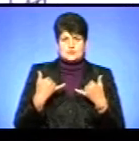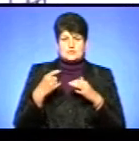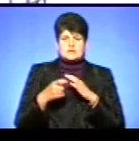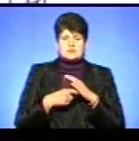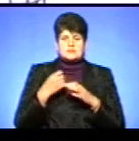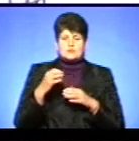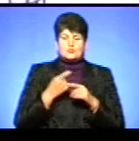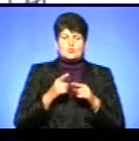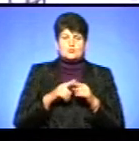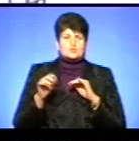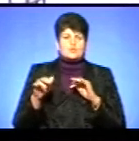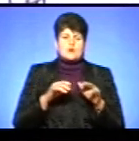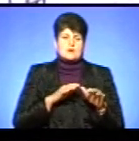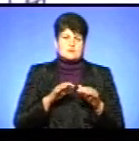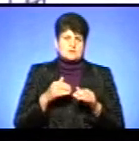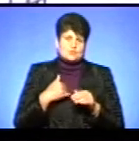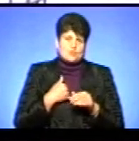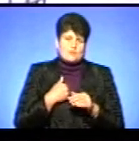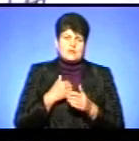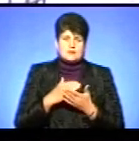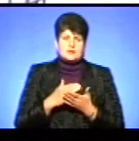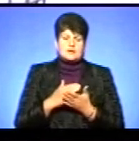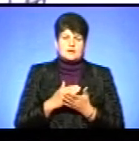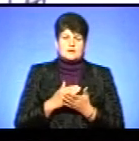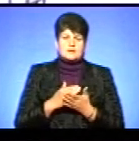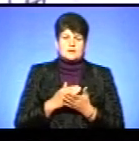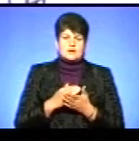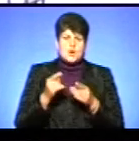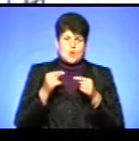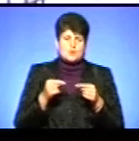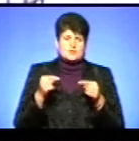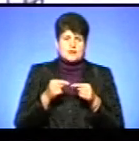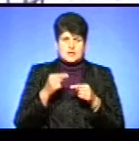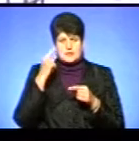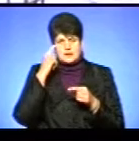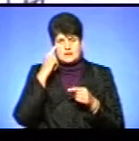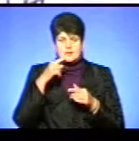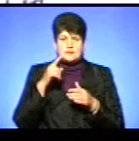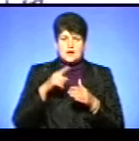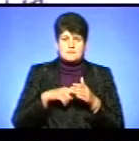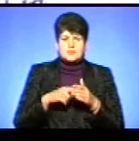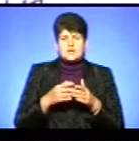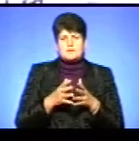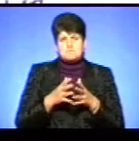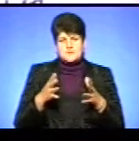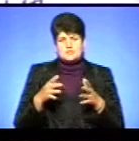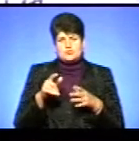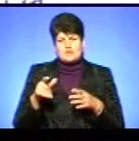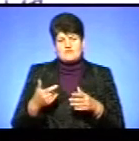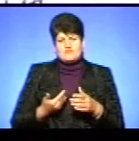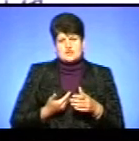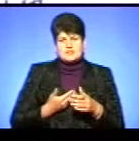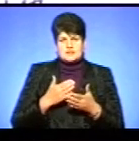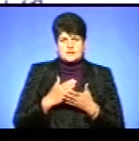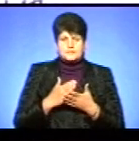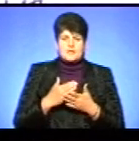про таку акцію, і в мене є конкретні теж наміри, як і в більшості людей в житті.